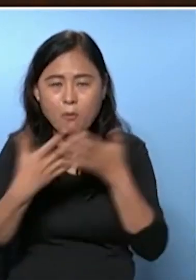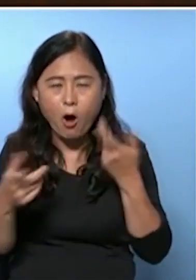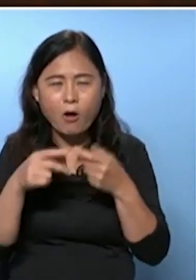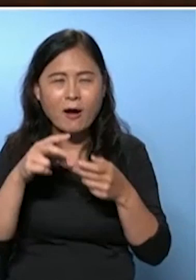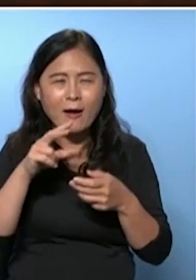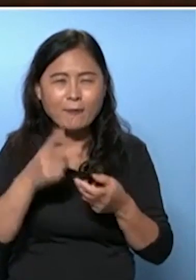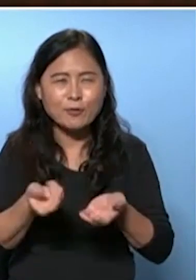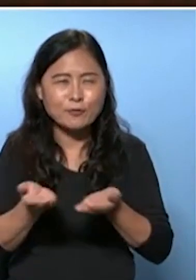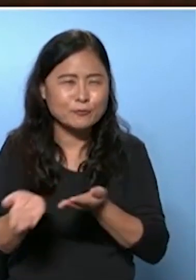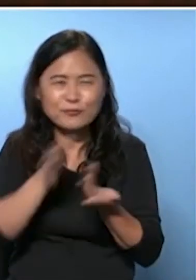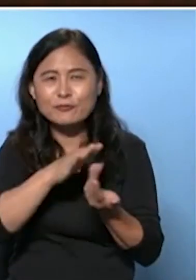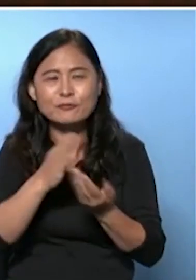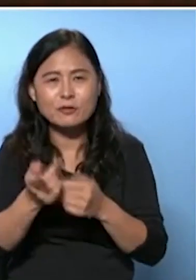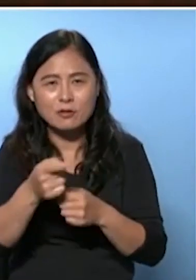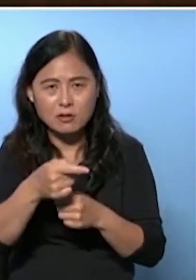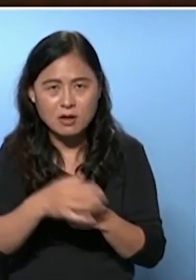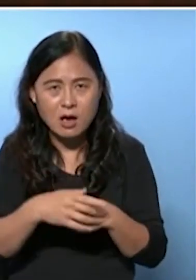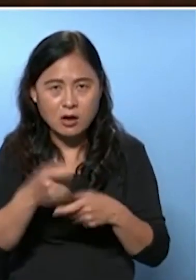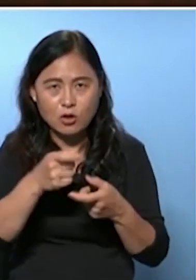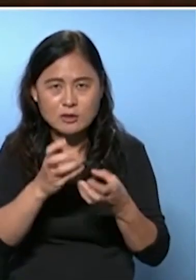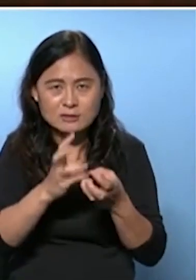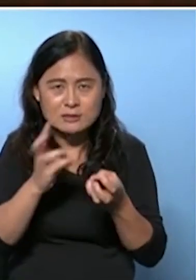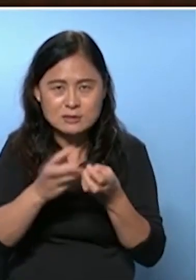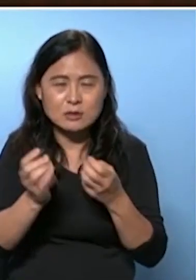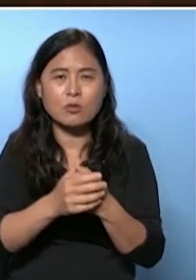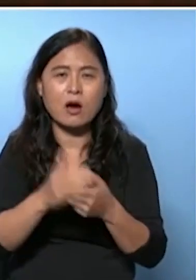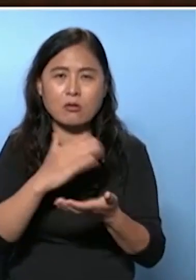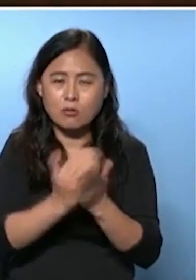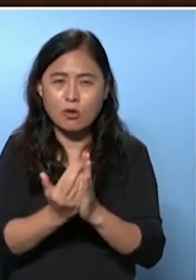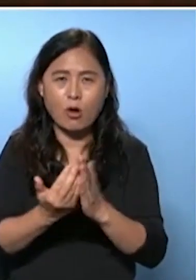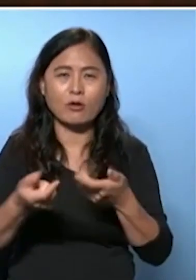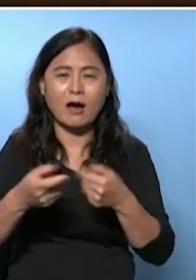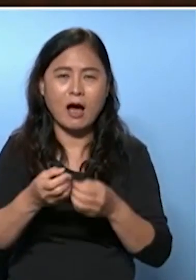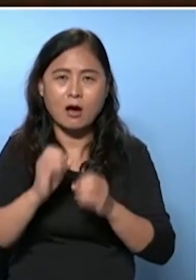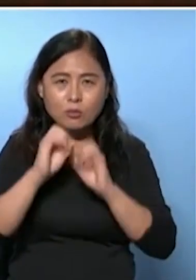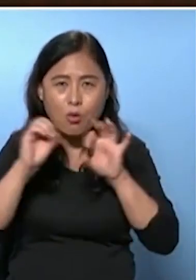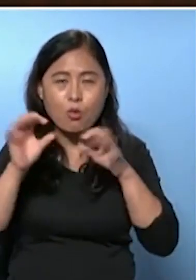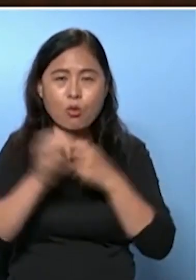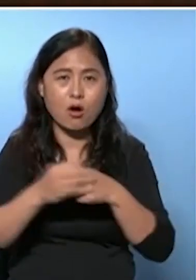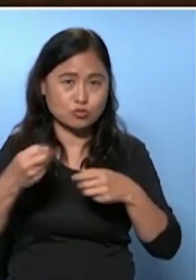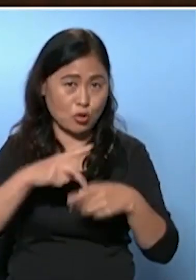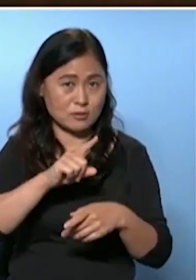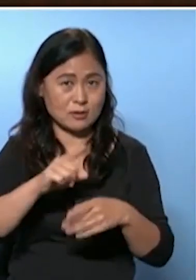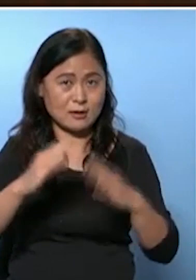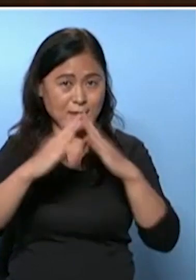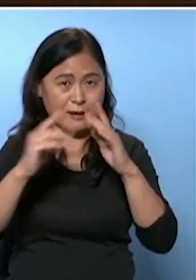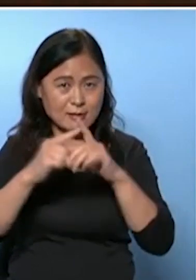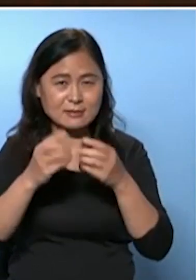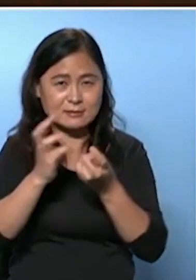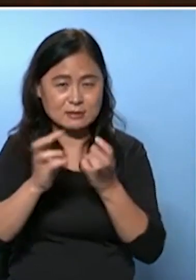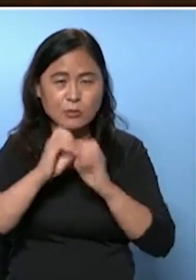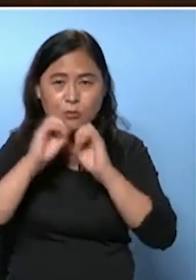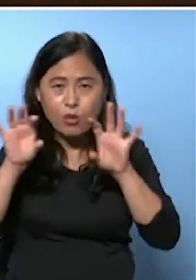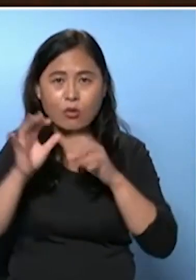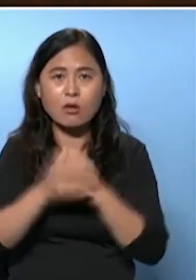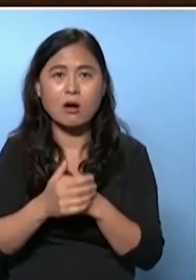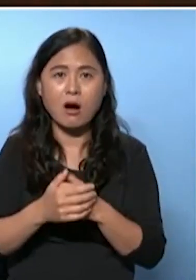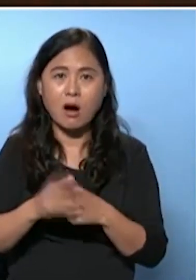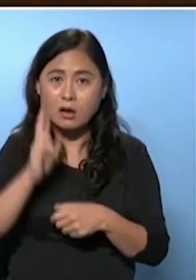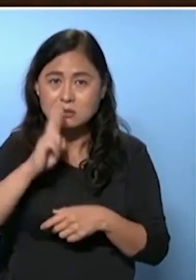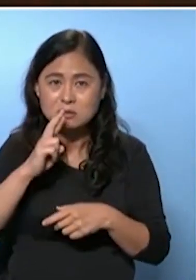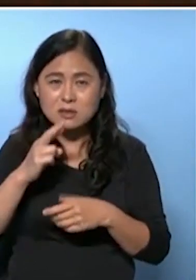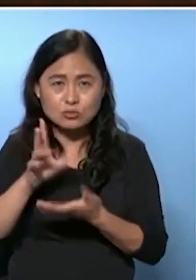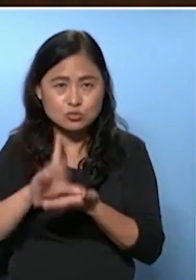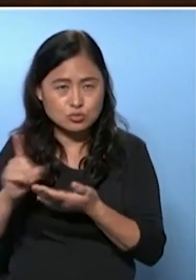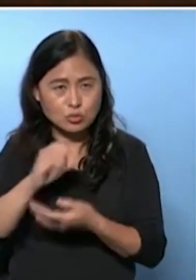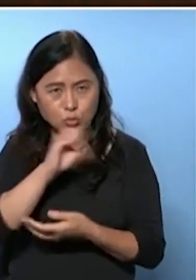上起底，公佈了他的資料，甚至他家人的資料，甚至咧，連私隱專員睇唔過眼，